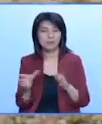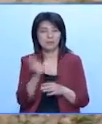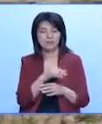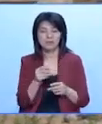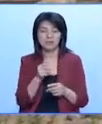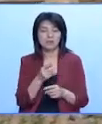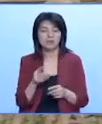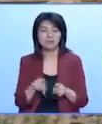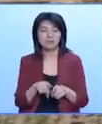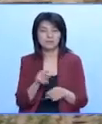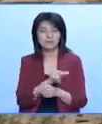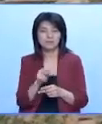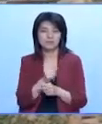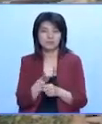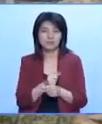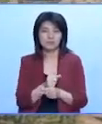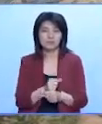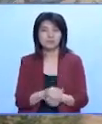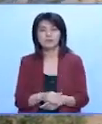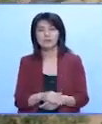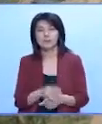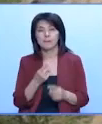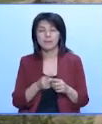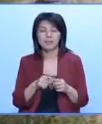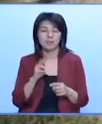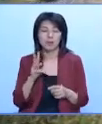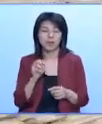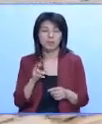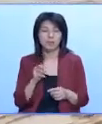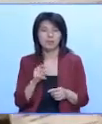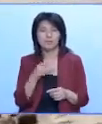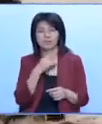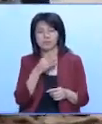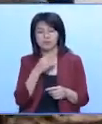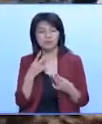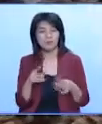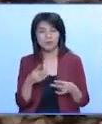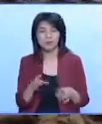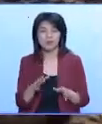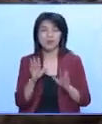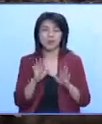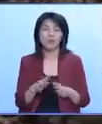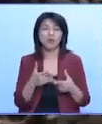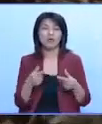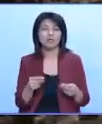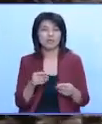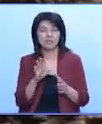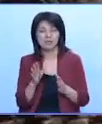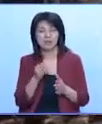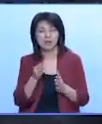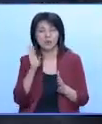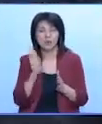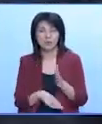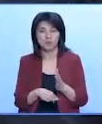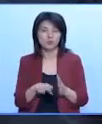протяженности улиц Академика Сатпаева и Камзина нецелесообразно, необходимо только на тех участках, где покрытие в неудовлетворительном состоянии, обратился глава региона к